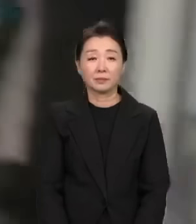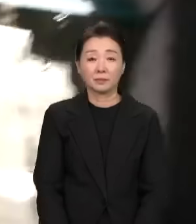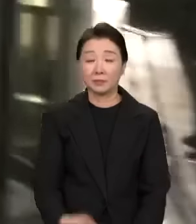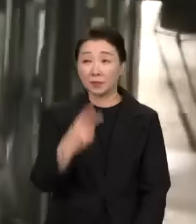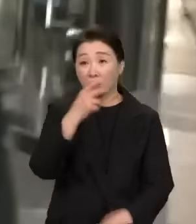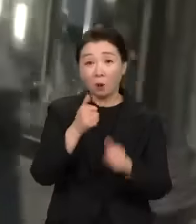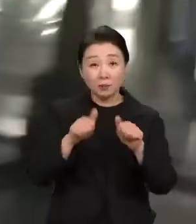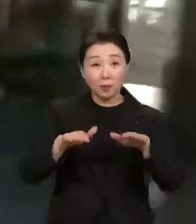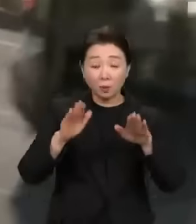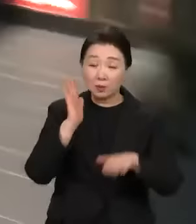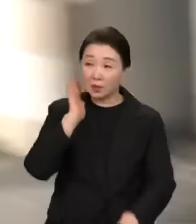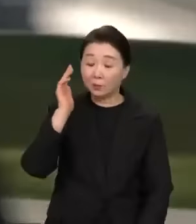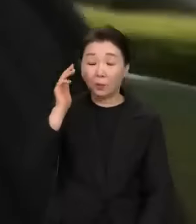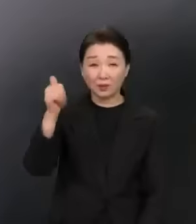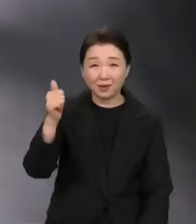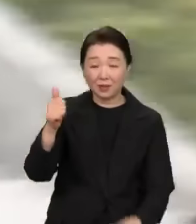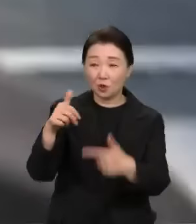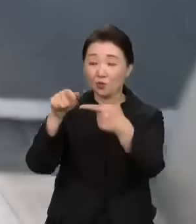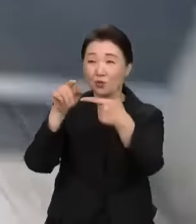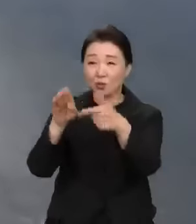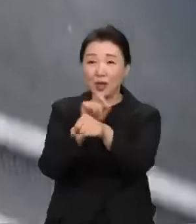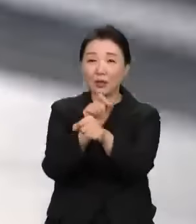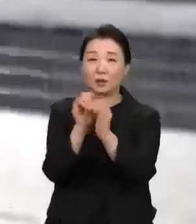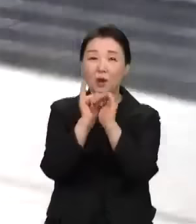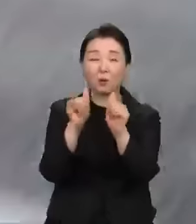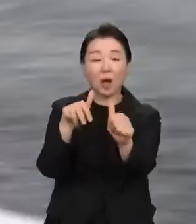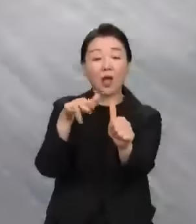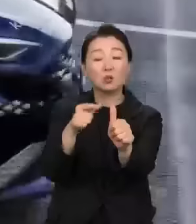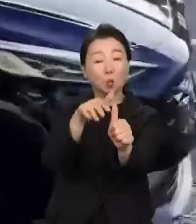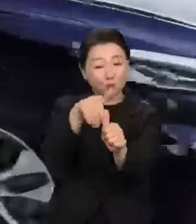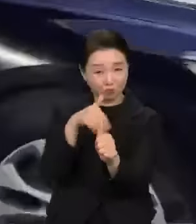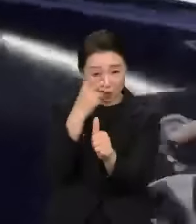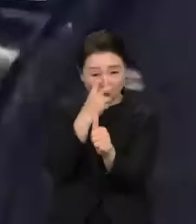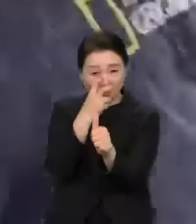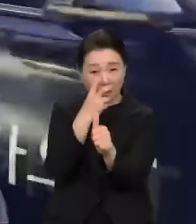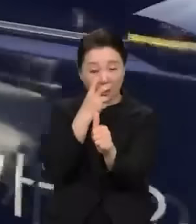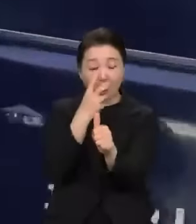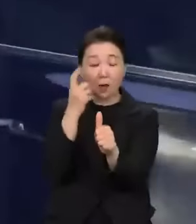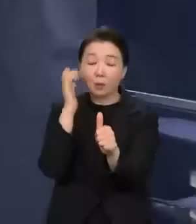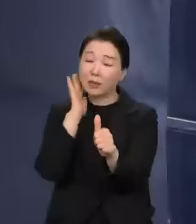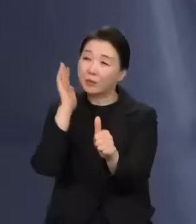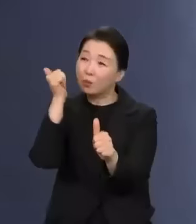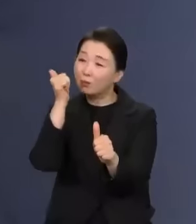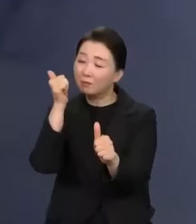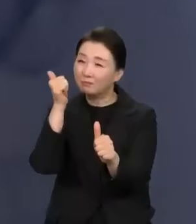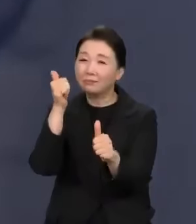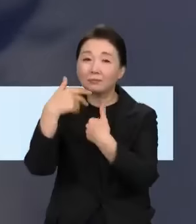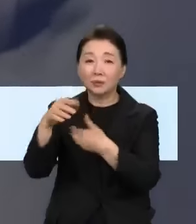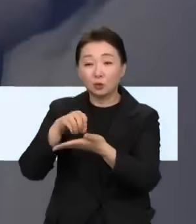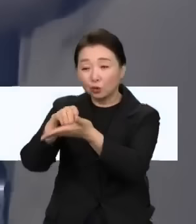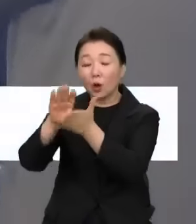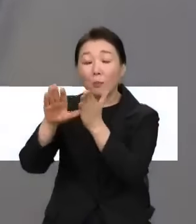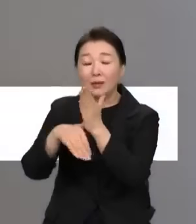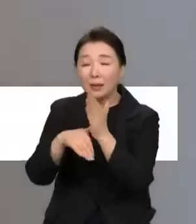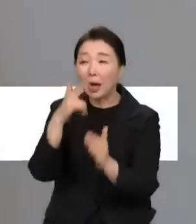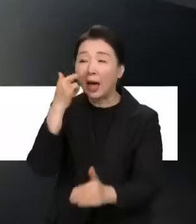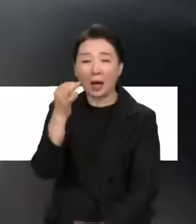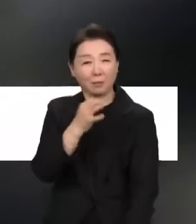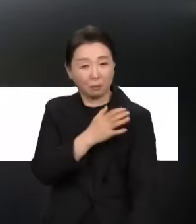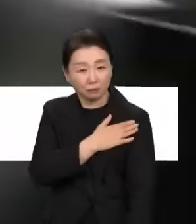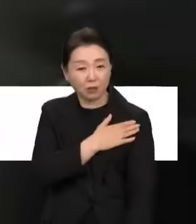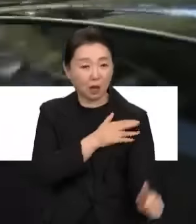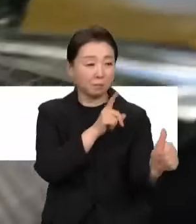검찰은 오늘 대통령실 6급 행정관 조모 씨를 불러 조사했습니다. 대통령실 취업 과정에서 재력가인 아버지가